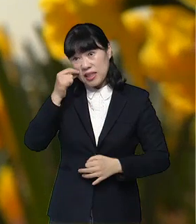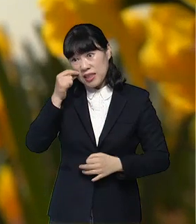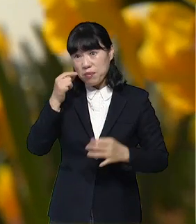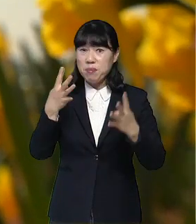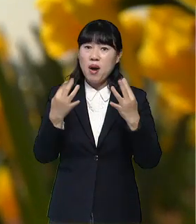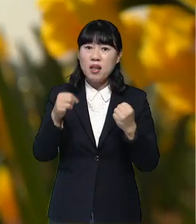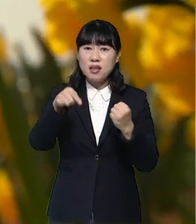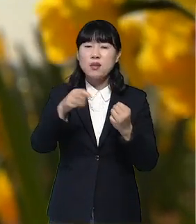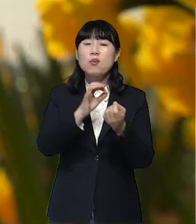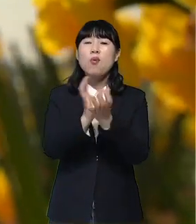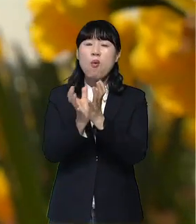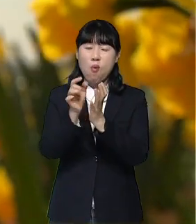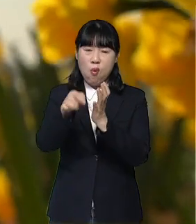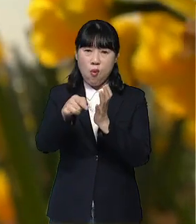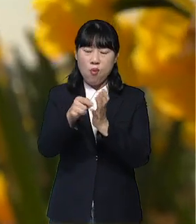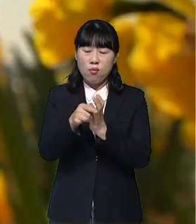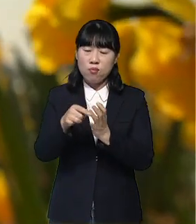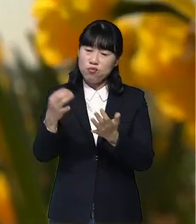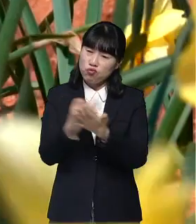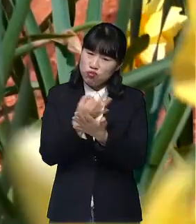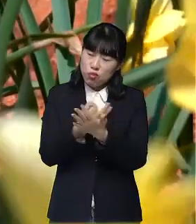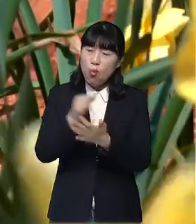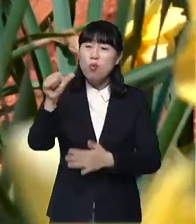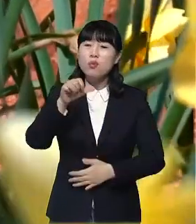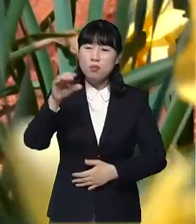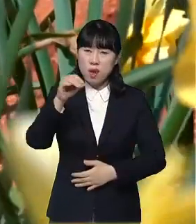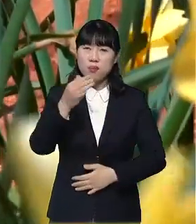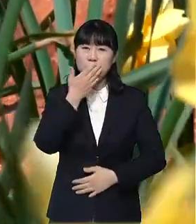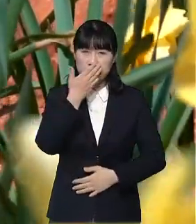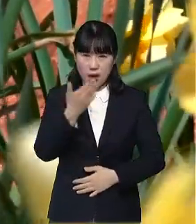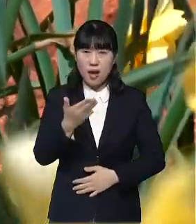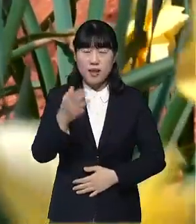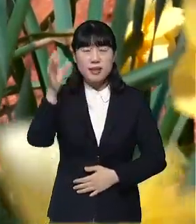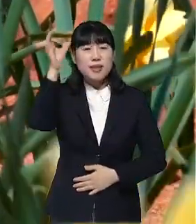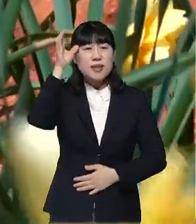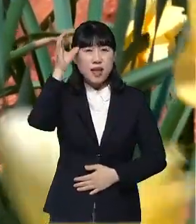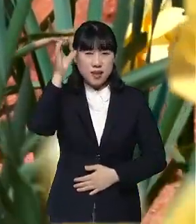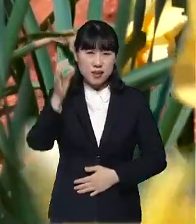5천만 원 상당의 소득도 기대하고 있습니다. KBC 이동근입니다.